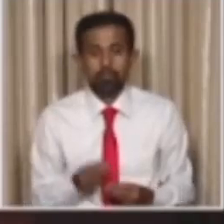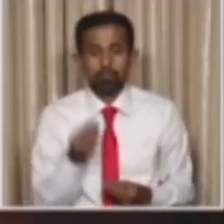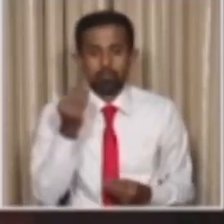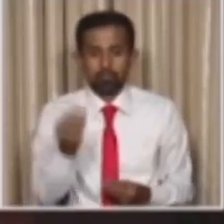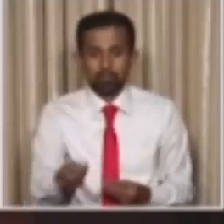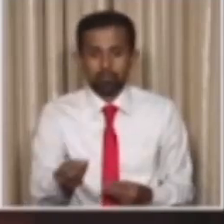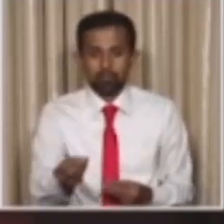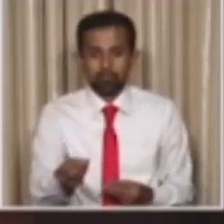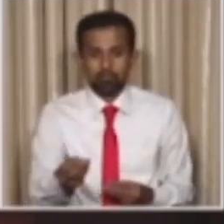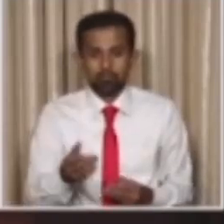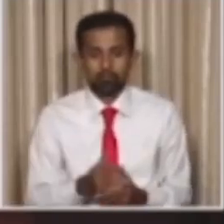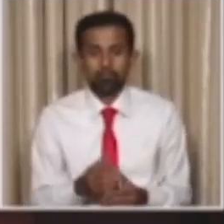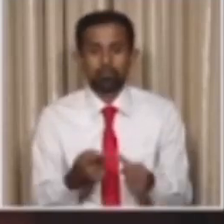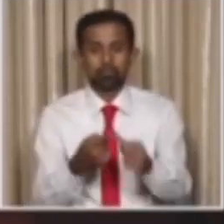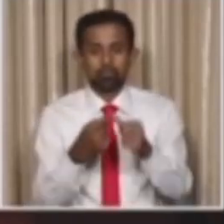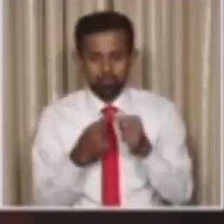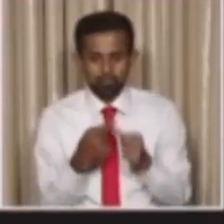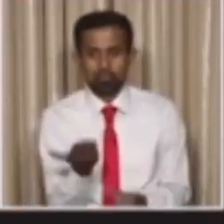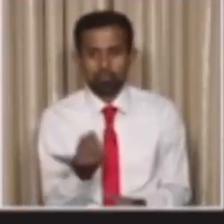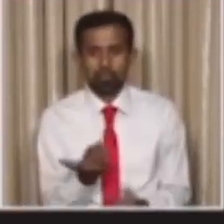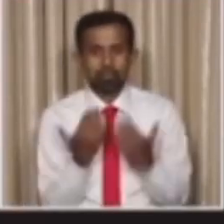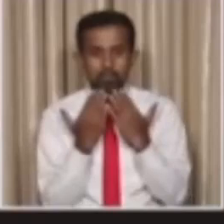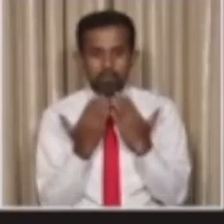කරනවා පිළිතුරක් සඳහා. ස්තුතියි.